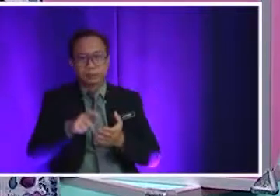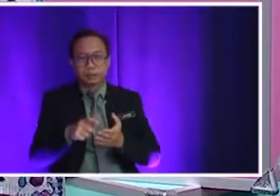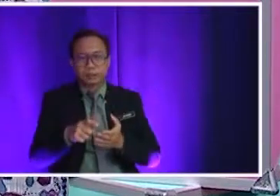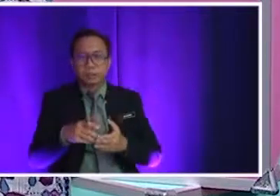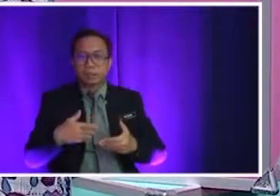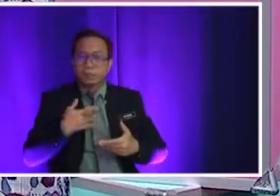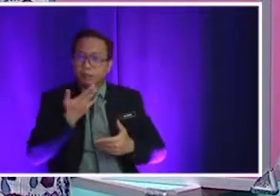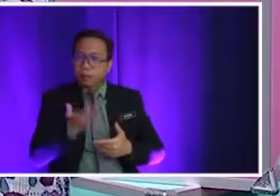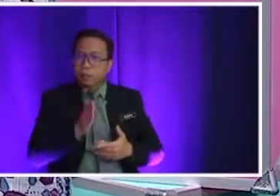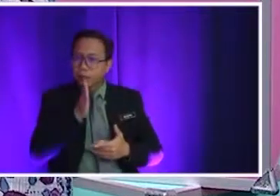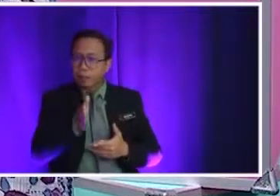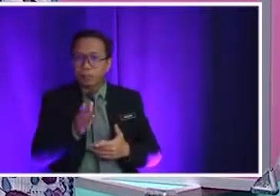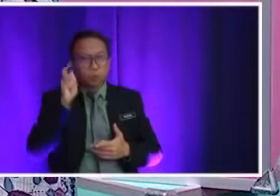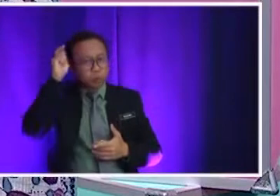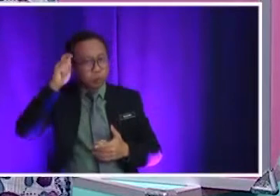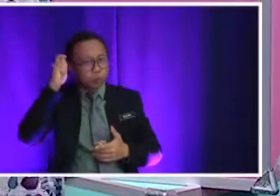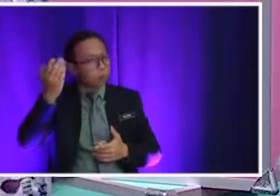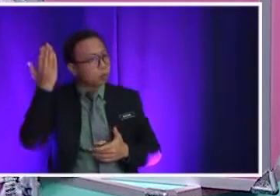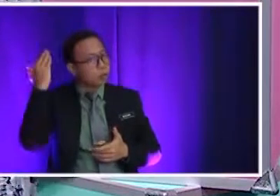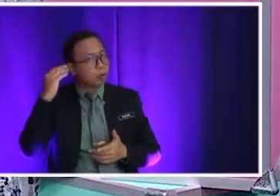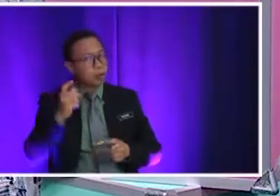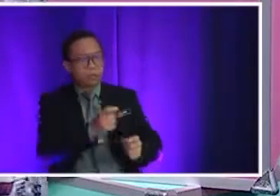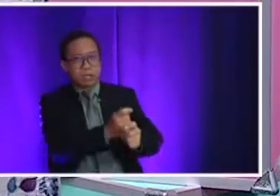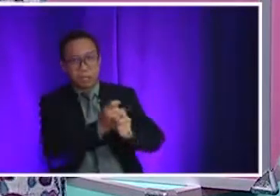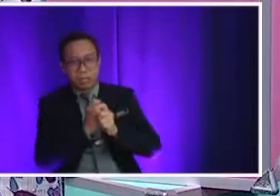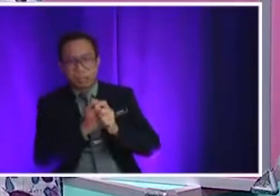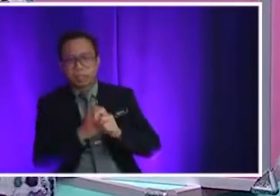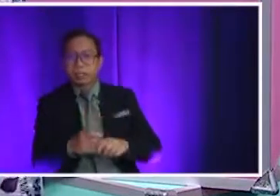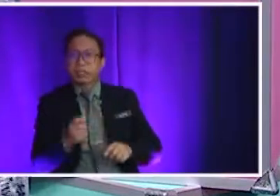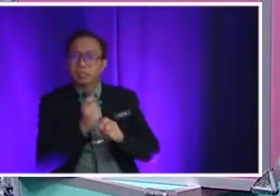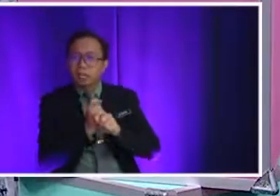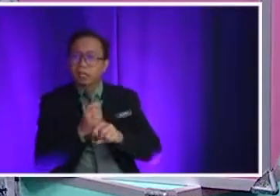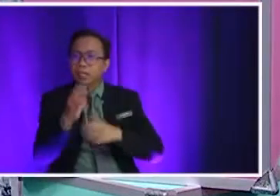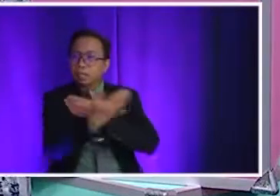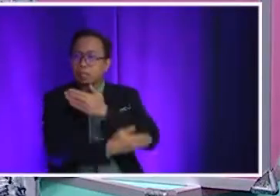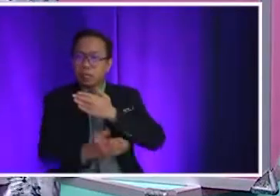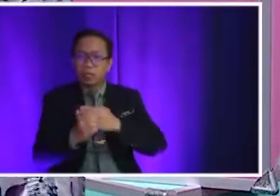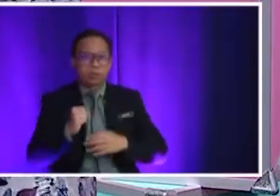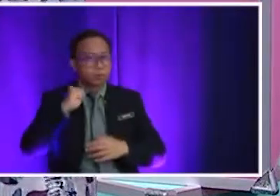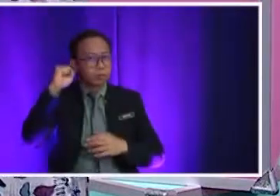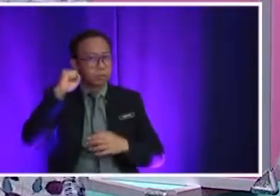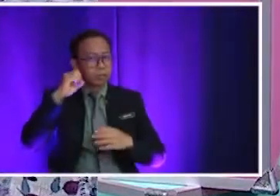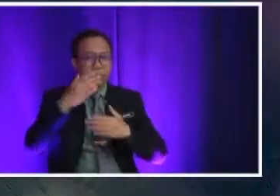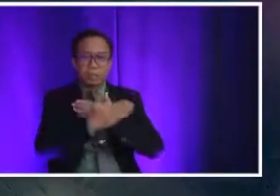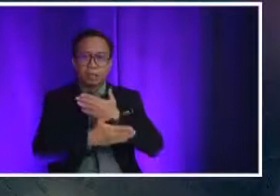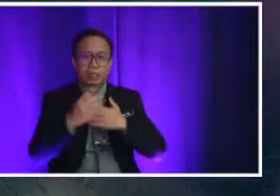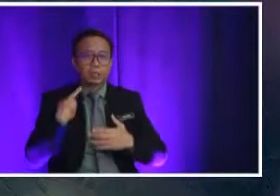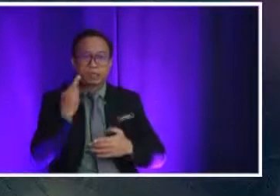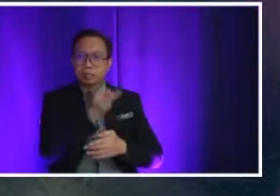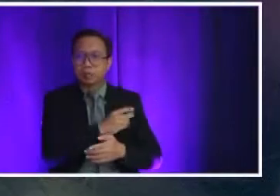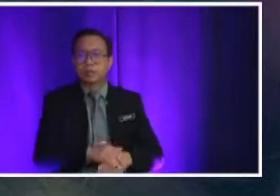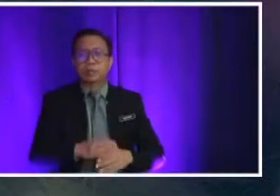tokoh-tokoh terdahulu Bagaimana mempertahankan negara dan memperjuangkan tanah tanah air